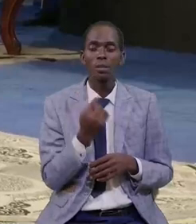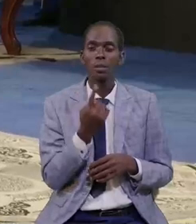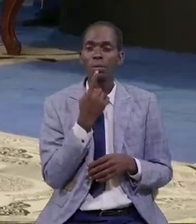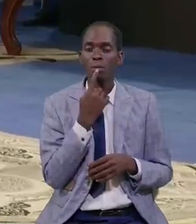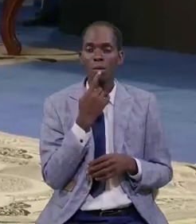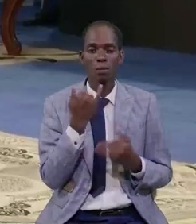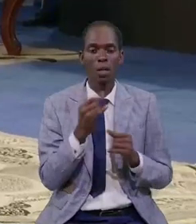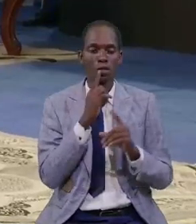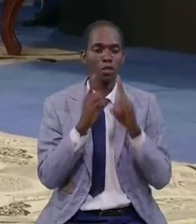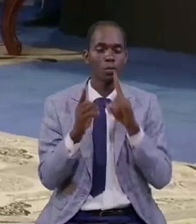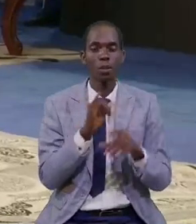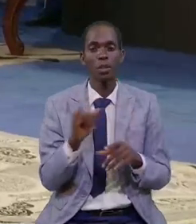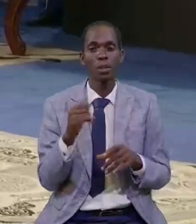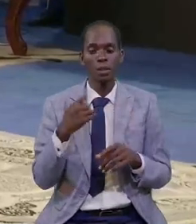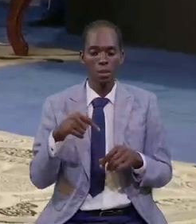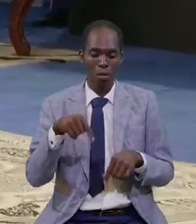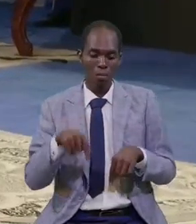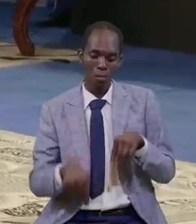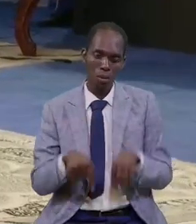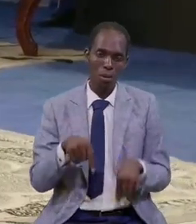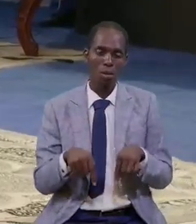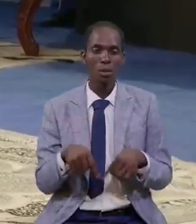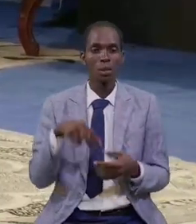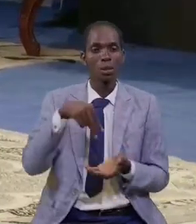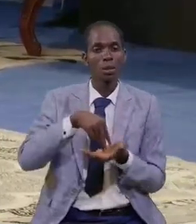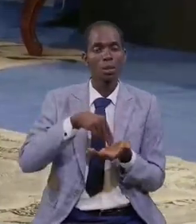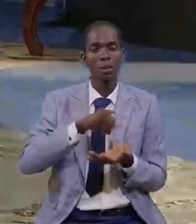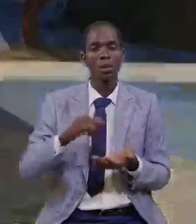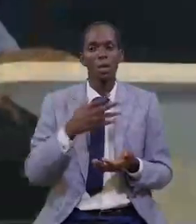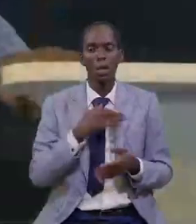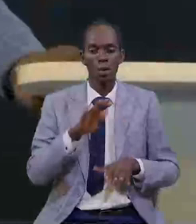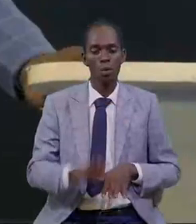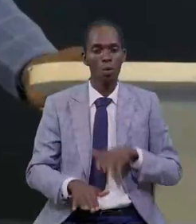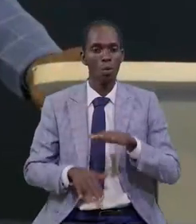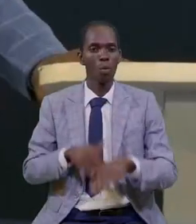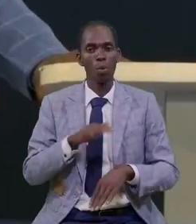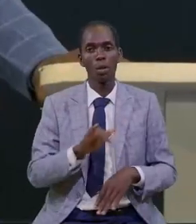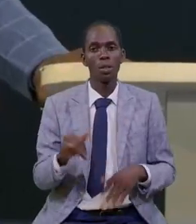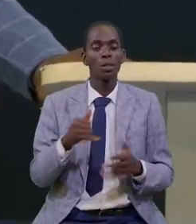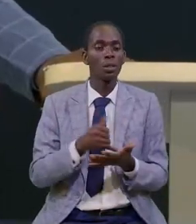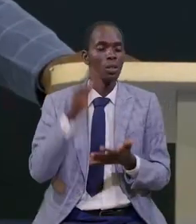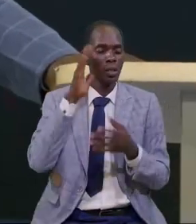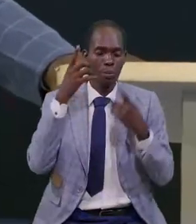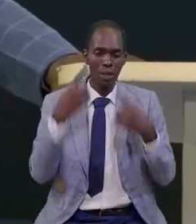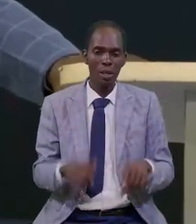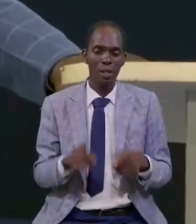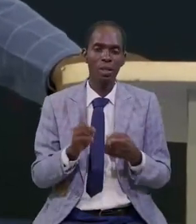parleront les paraltiques vont se lever pour marcher et ça va